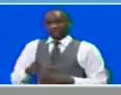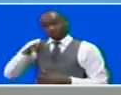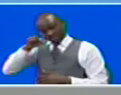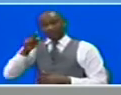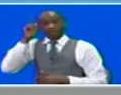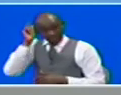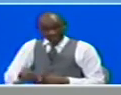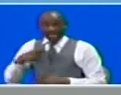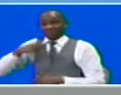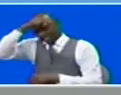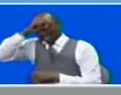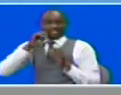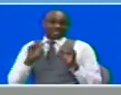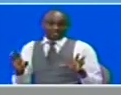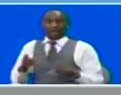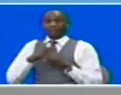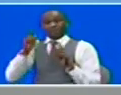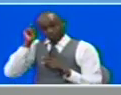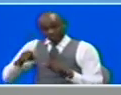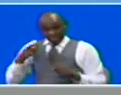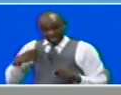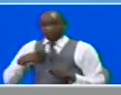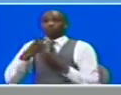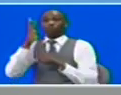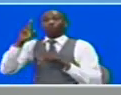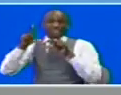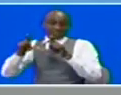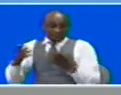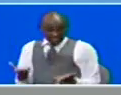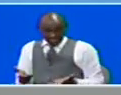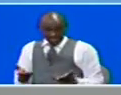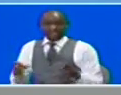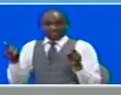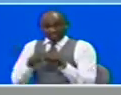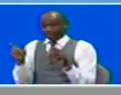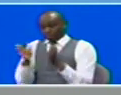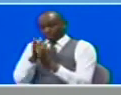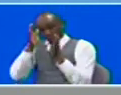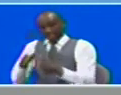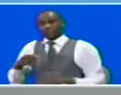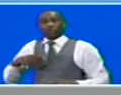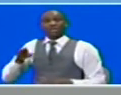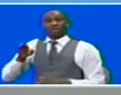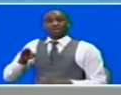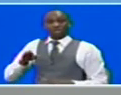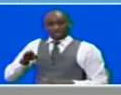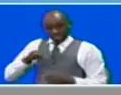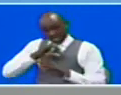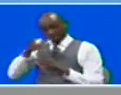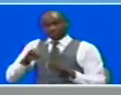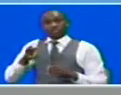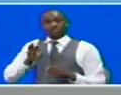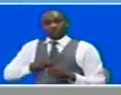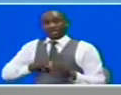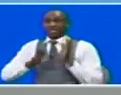si lazima uwe na hiyo degree, lakini wanasema lazima uwe na form 4 sambamba na mtu ambaye anawania county rep. Kwa